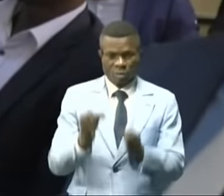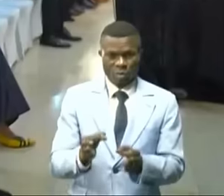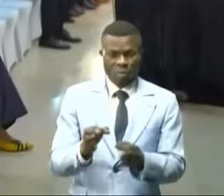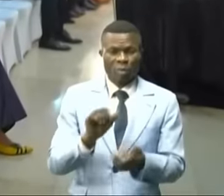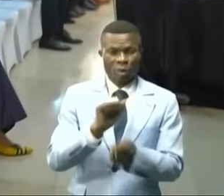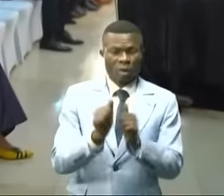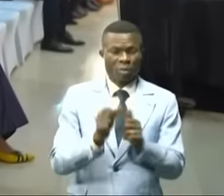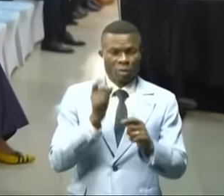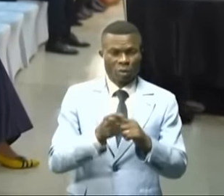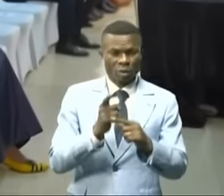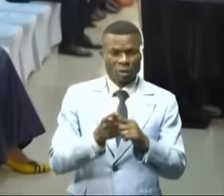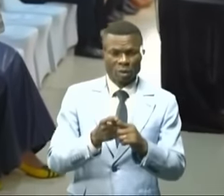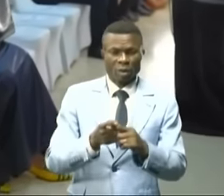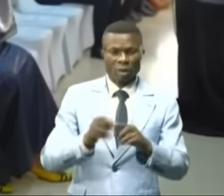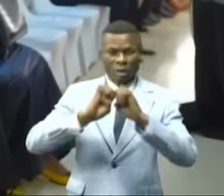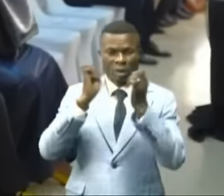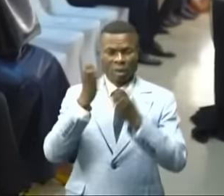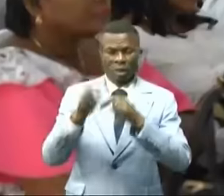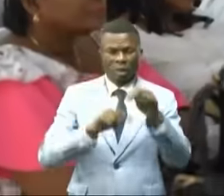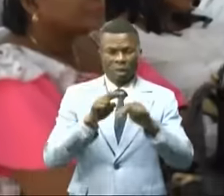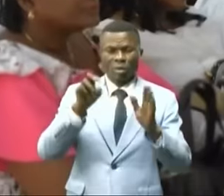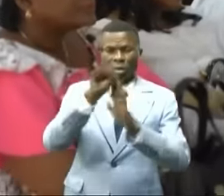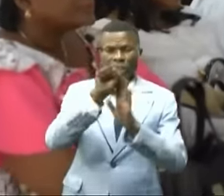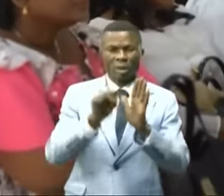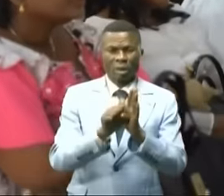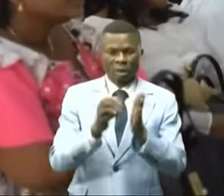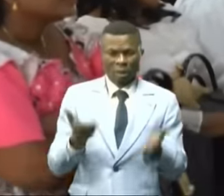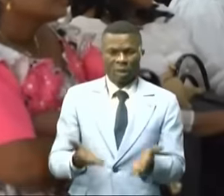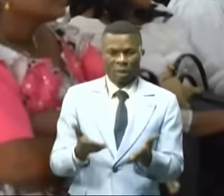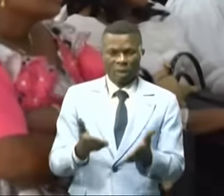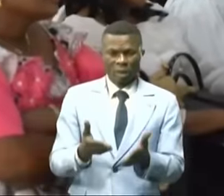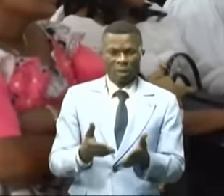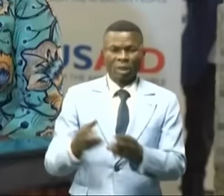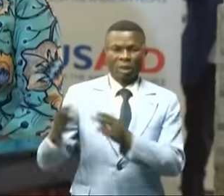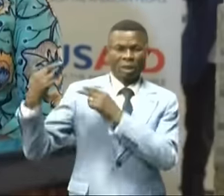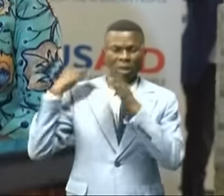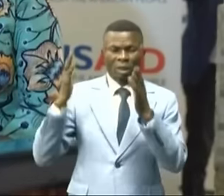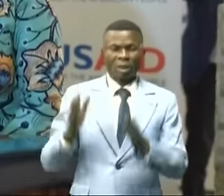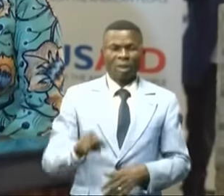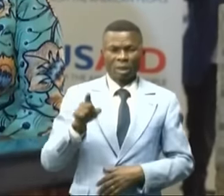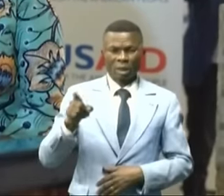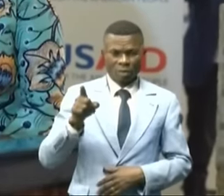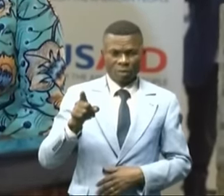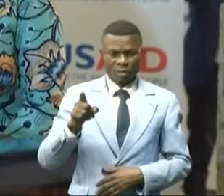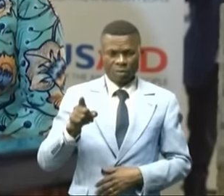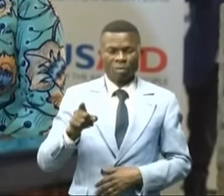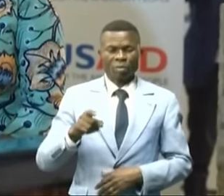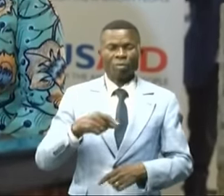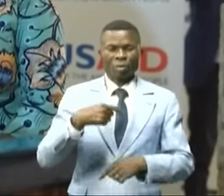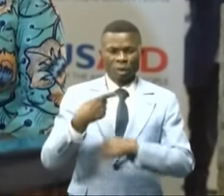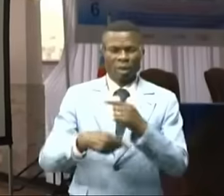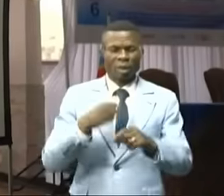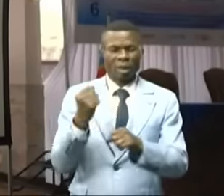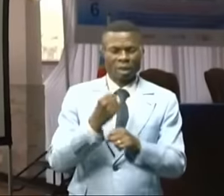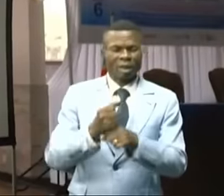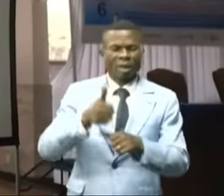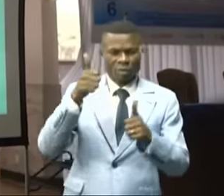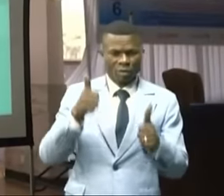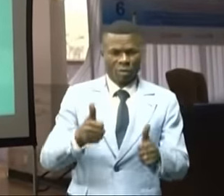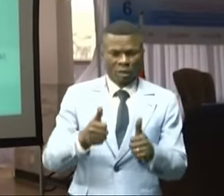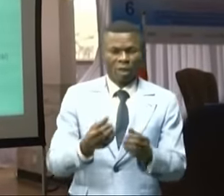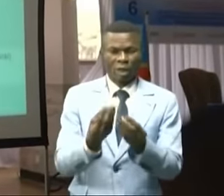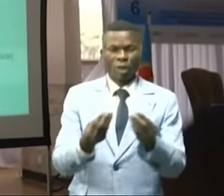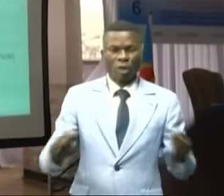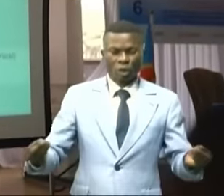aléas, l'équipe de l'Institut national des statistiques que dirige Élisée Tchovou a été à la hauteur de la tâche. Les résultats